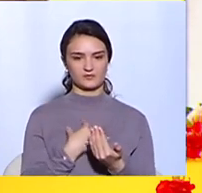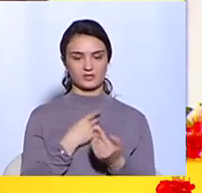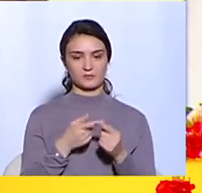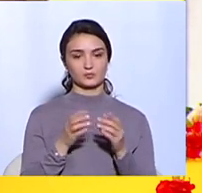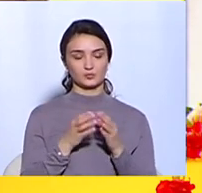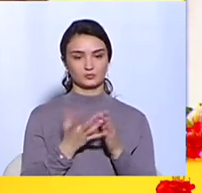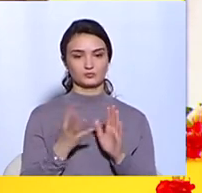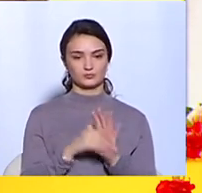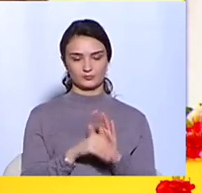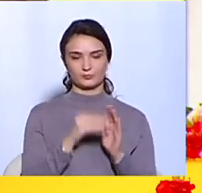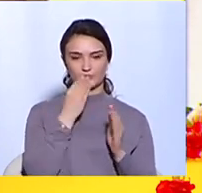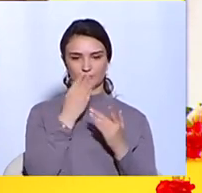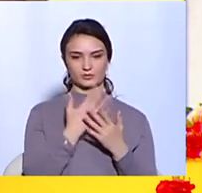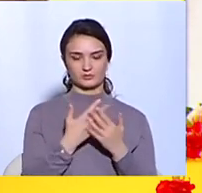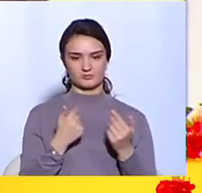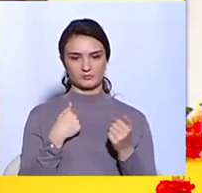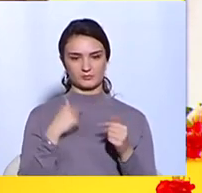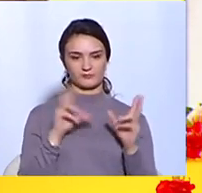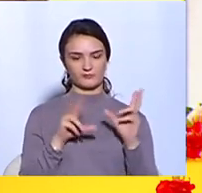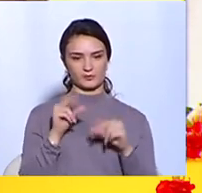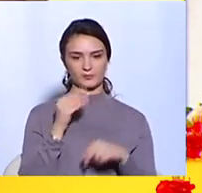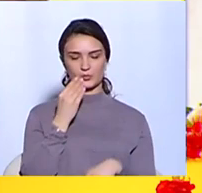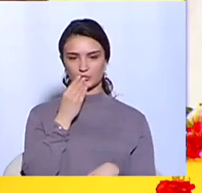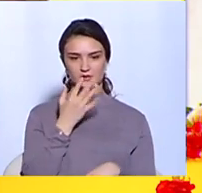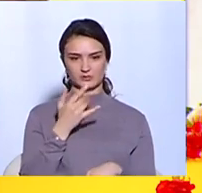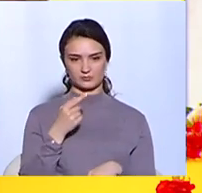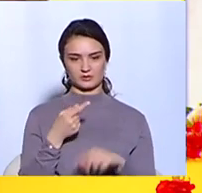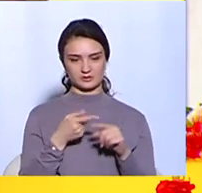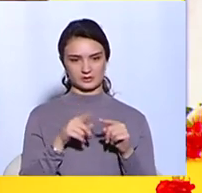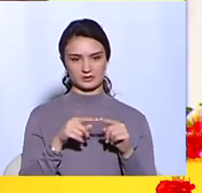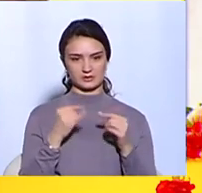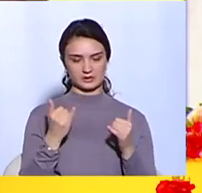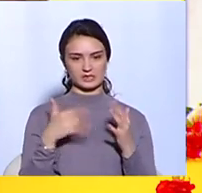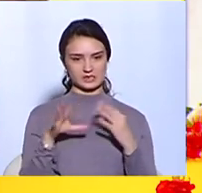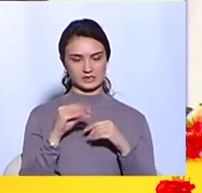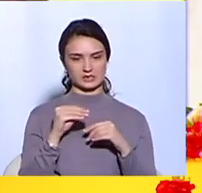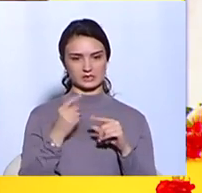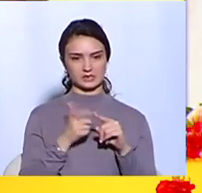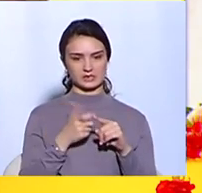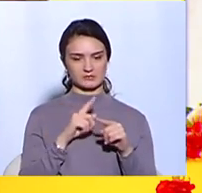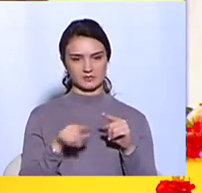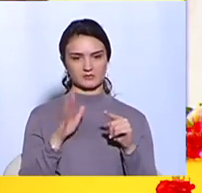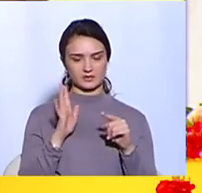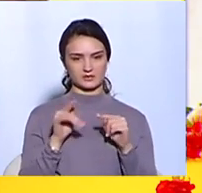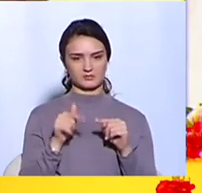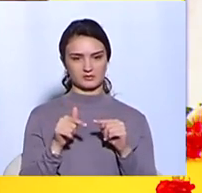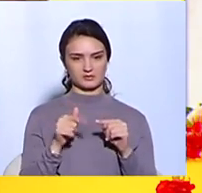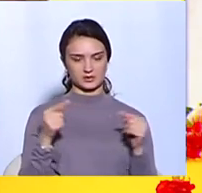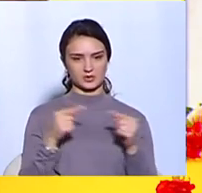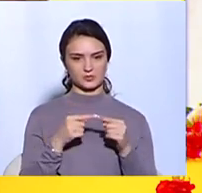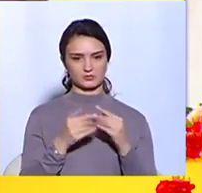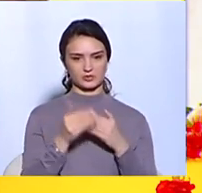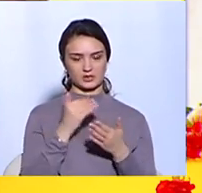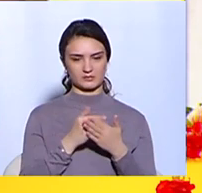ჯგუფშივე განიხილება პროდუქტები, ანუ მე ვთვლი იმ პროდუქტებს, რომელზედაც ეპიგენეტიკოსები დღეს მუშაობენ და ძალიან მალე გვექნება